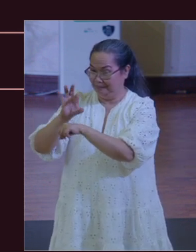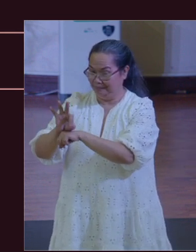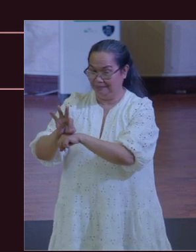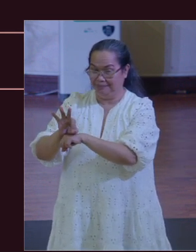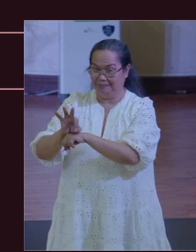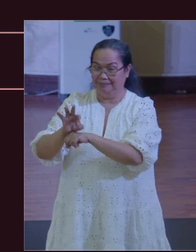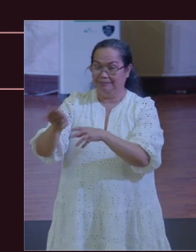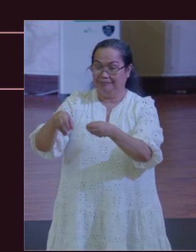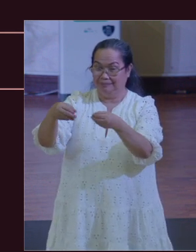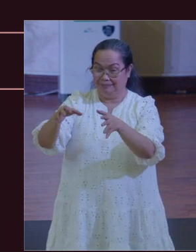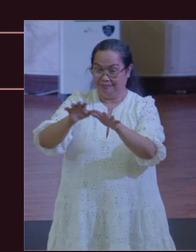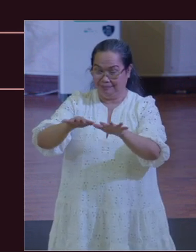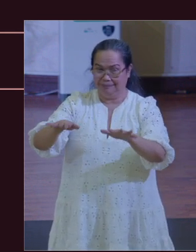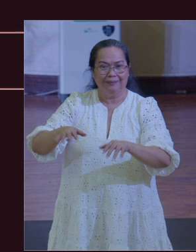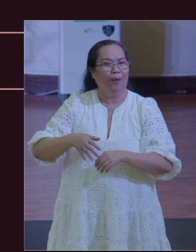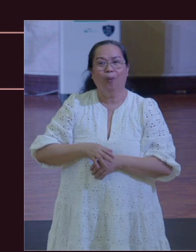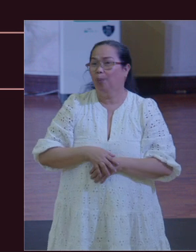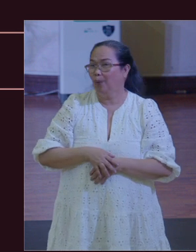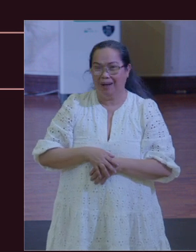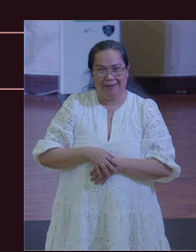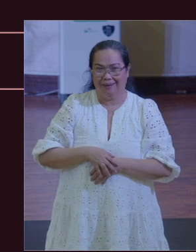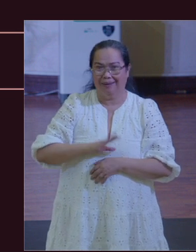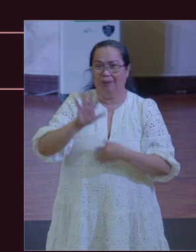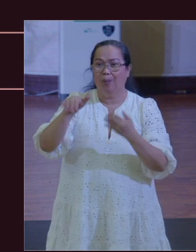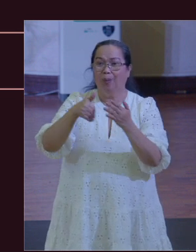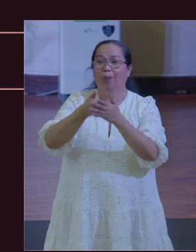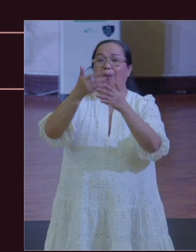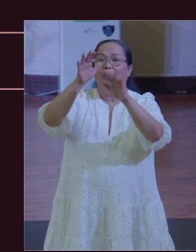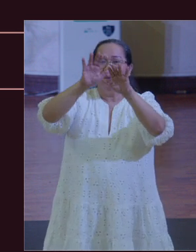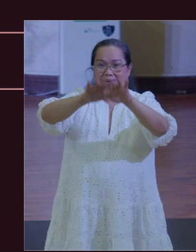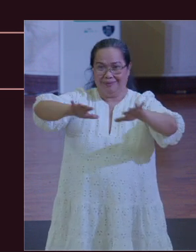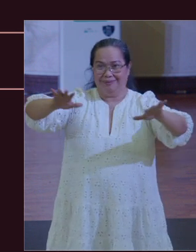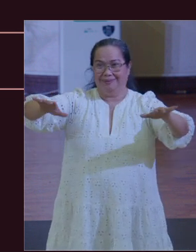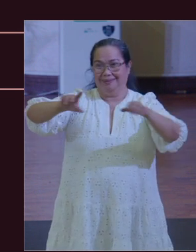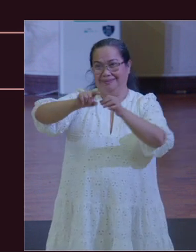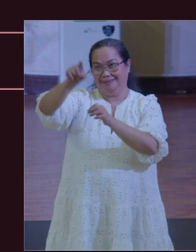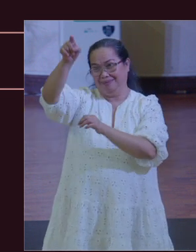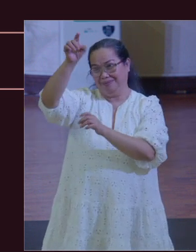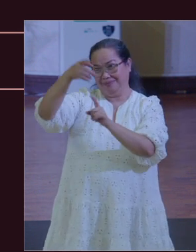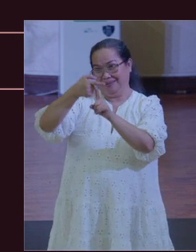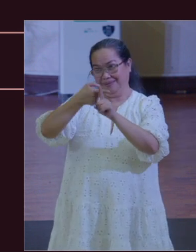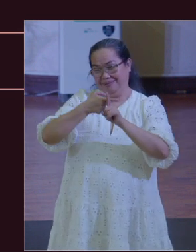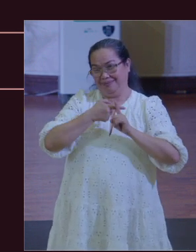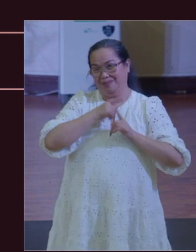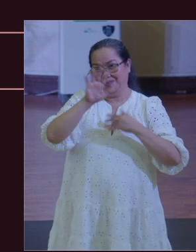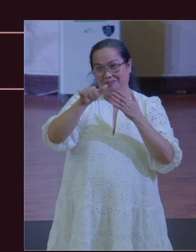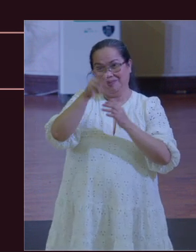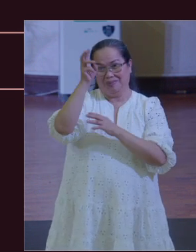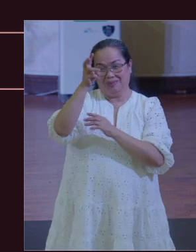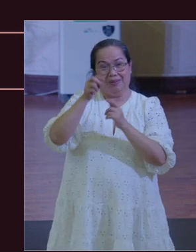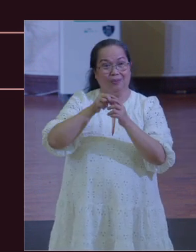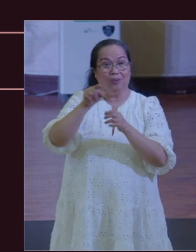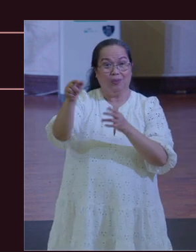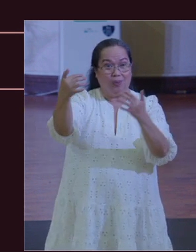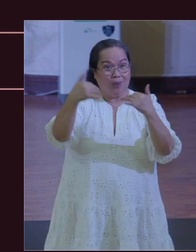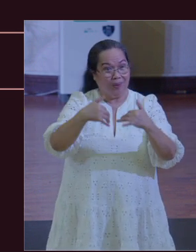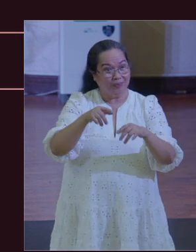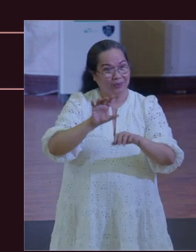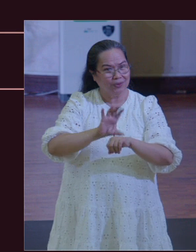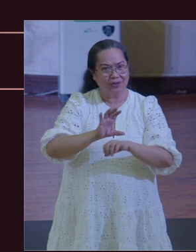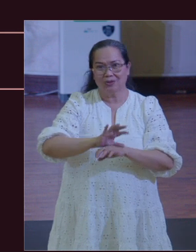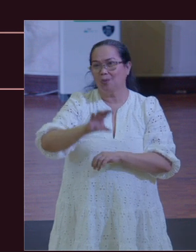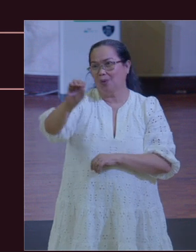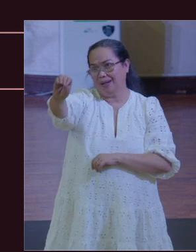service, nagta-tithe, nagko-quiet time, nagpe-pray, nagpe-fellowship, nagwi-witness, ay anak ng Diyos. Walang sinabing